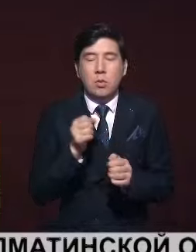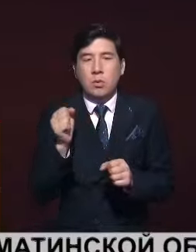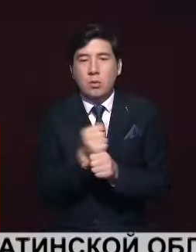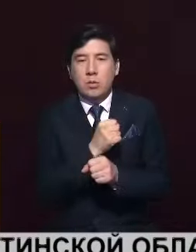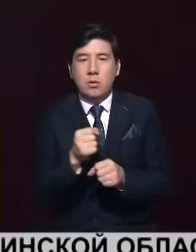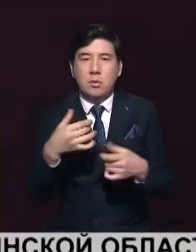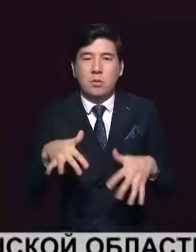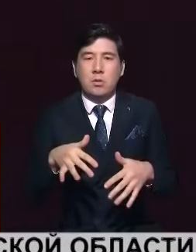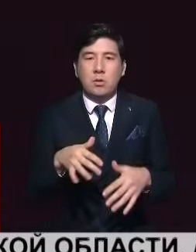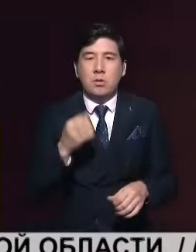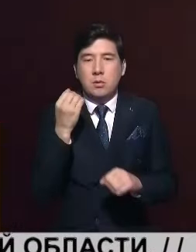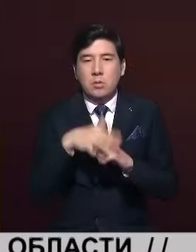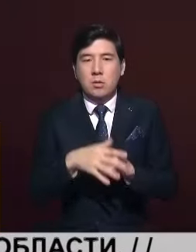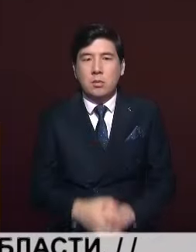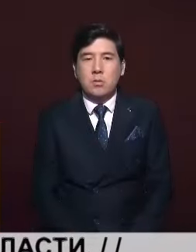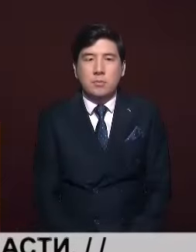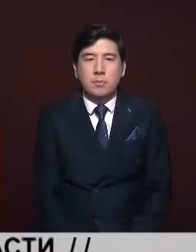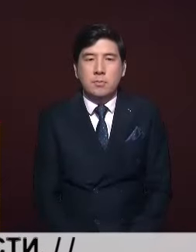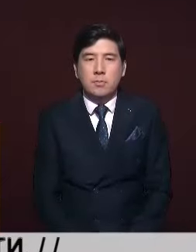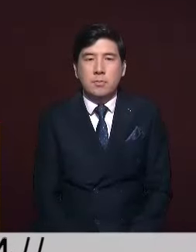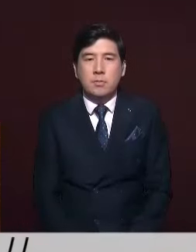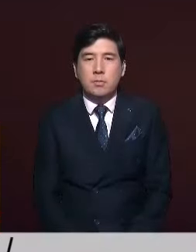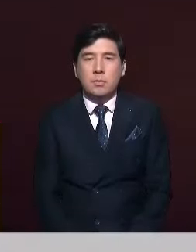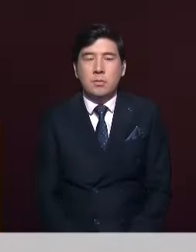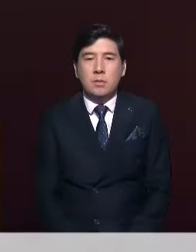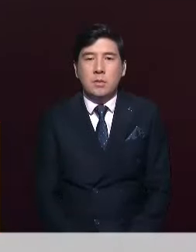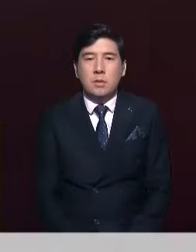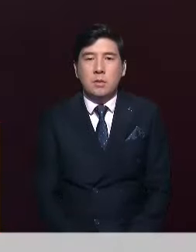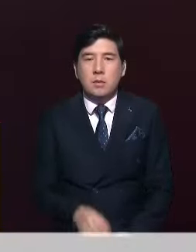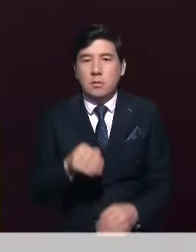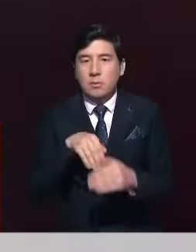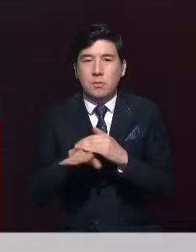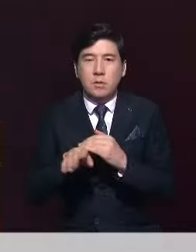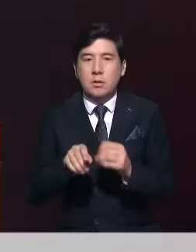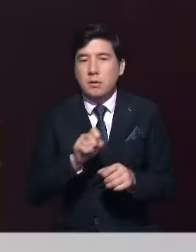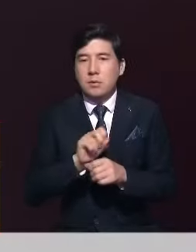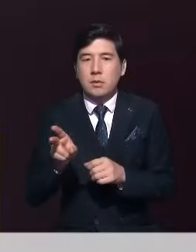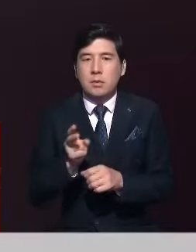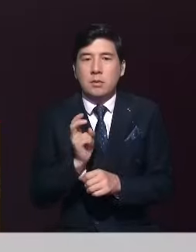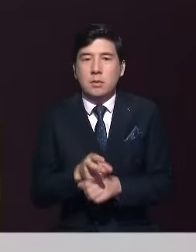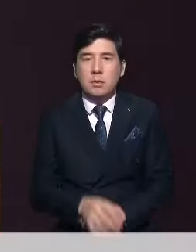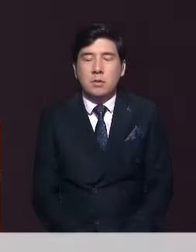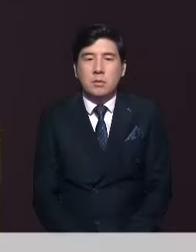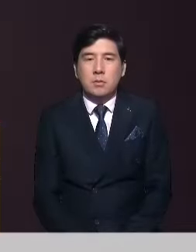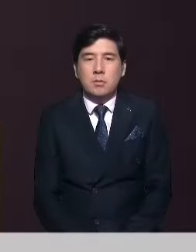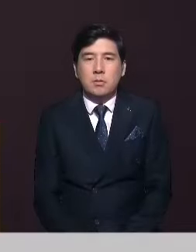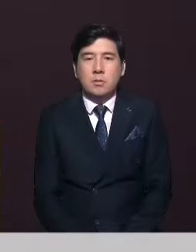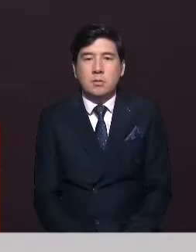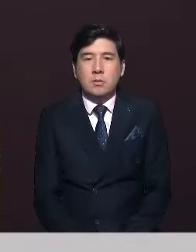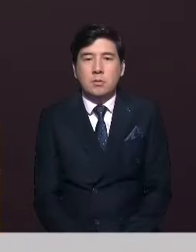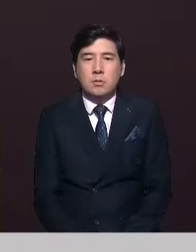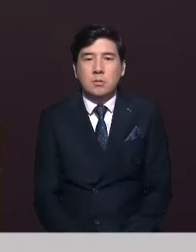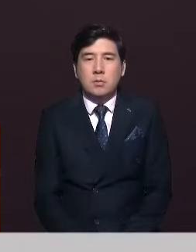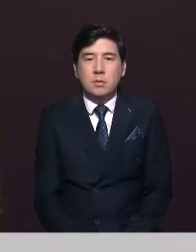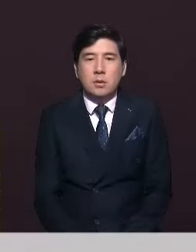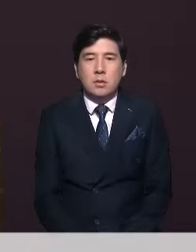и все. Понятно? Да. Нормально? Вышел из заведения. Выходите из заведения. Вот так вот, двумя